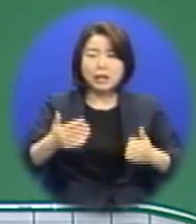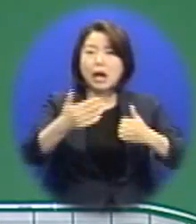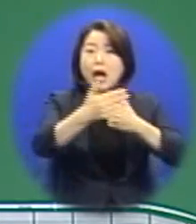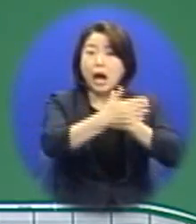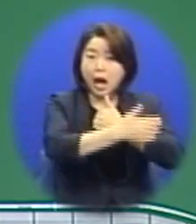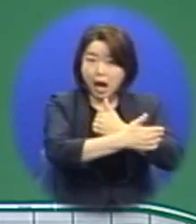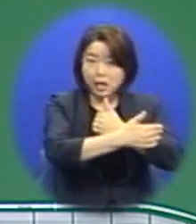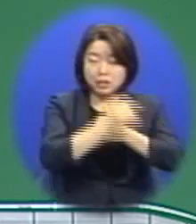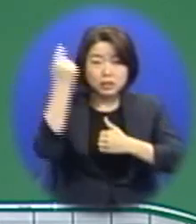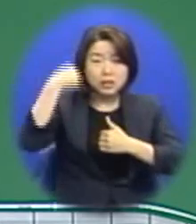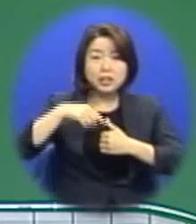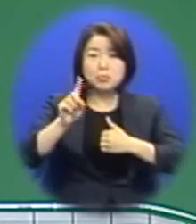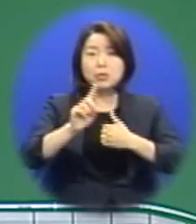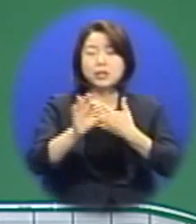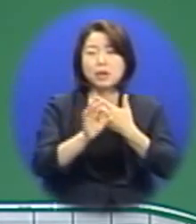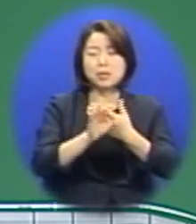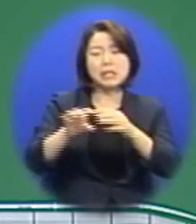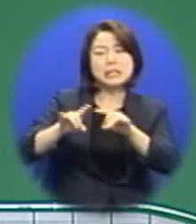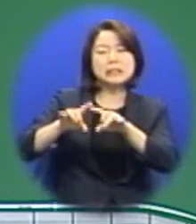전봇대 안는 것 같아요.